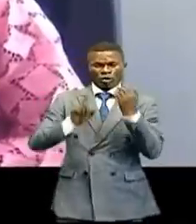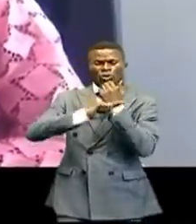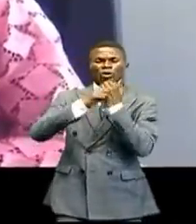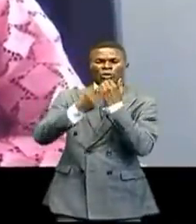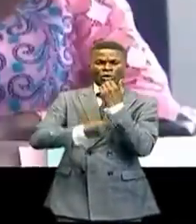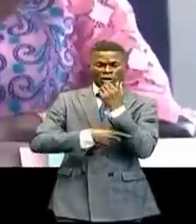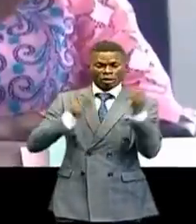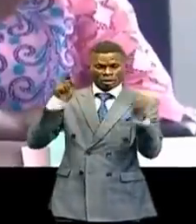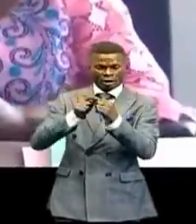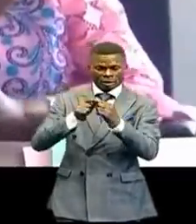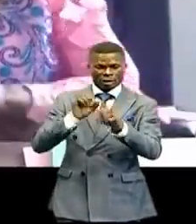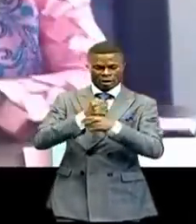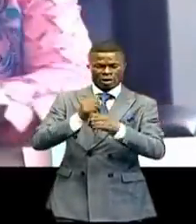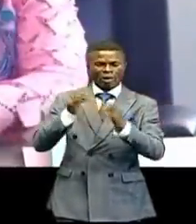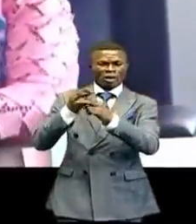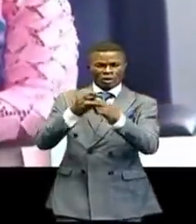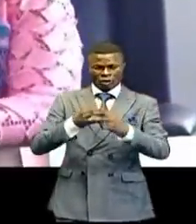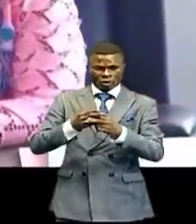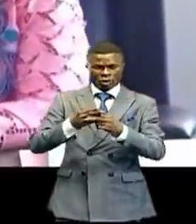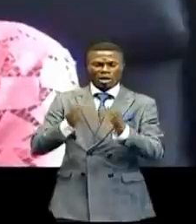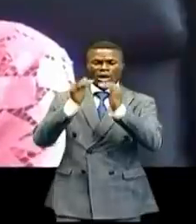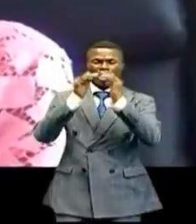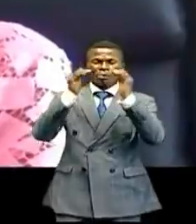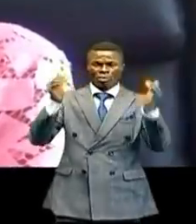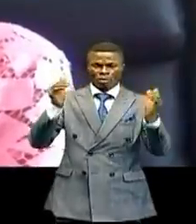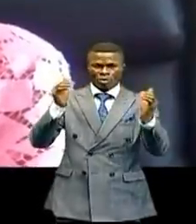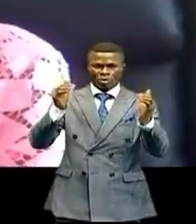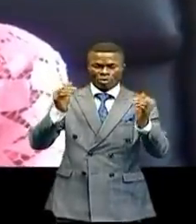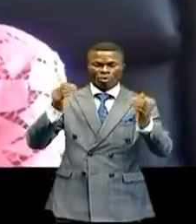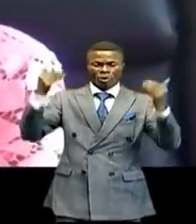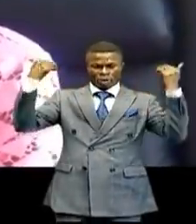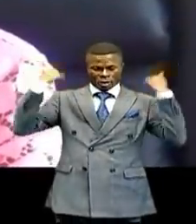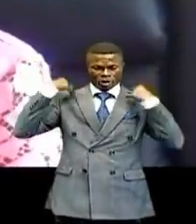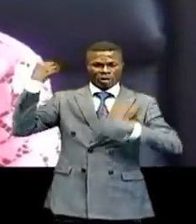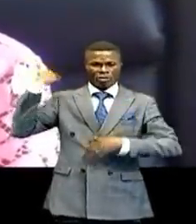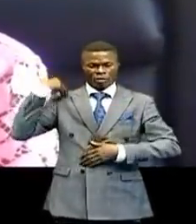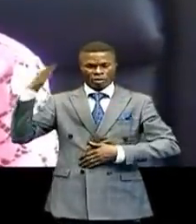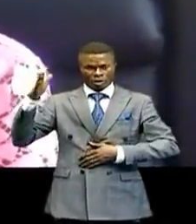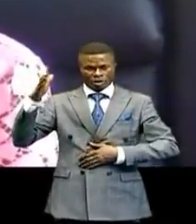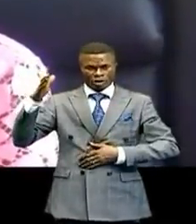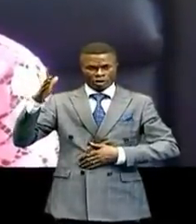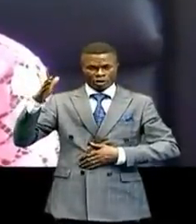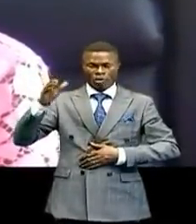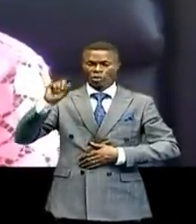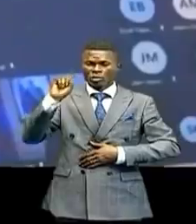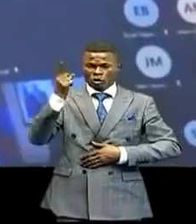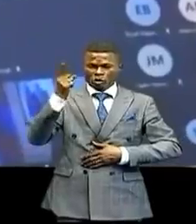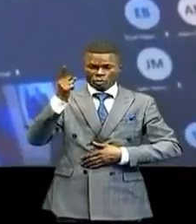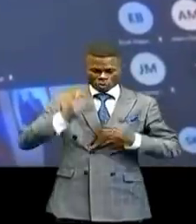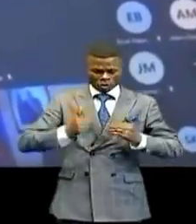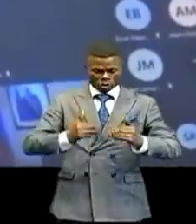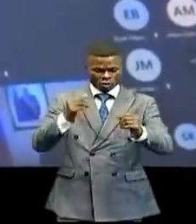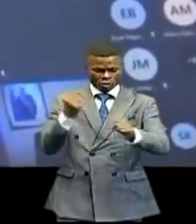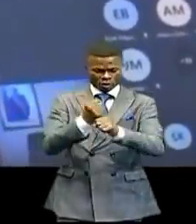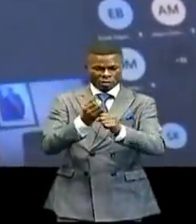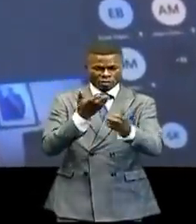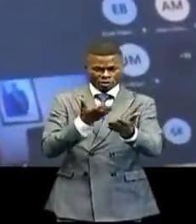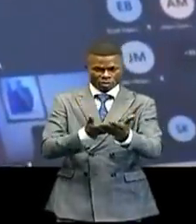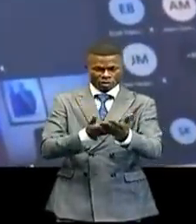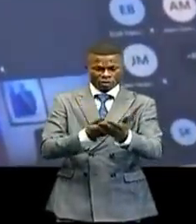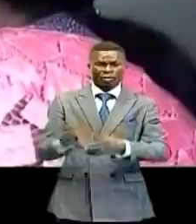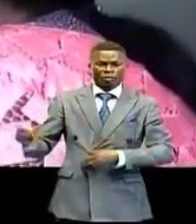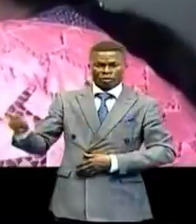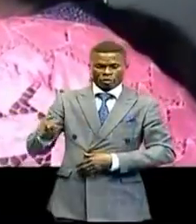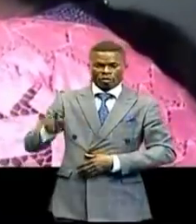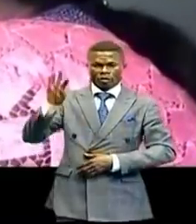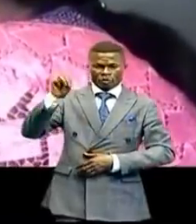L'objectif de restaurer la sécurité, la paix et l'autorité de l'État est le seul qui est poursuivi. En territoire